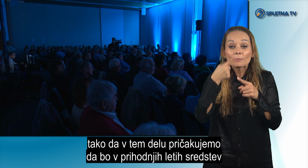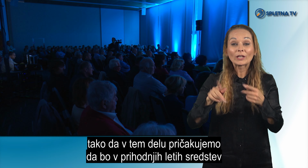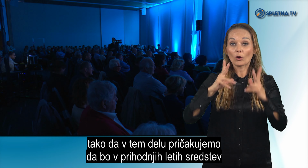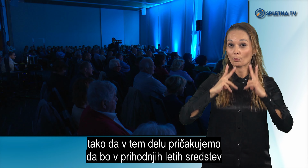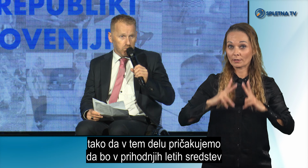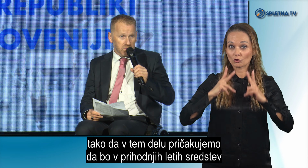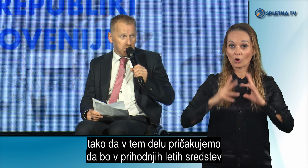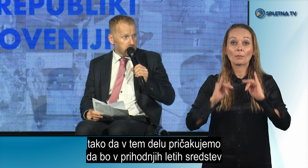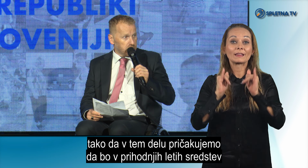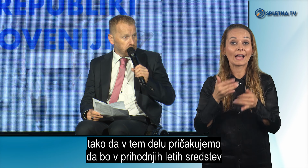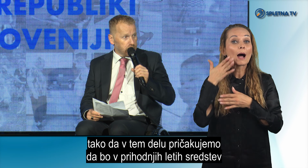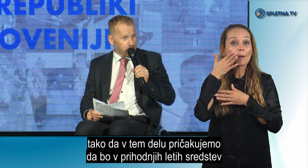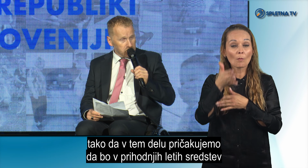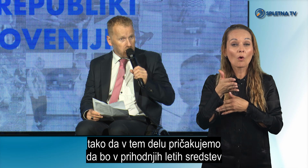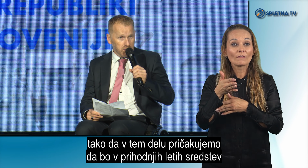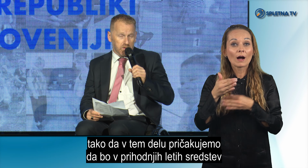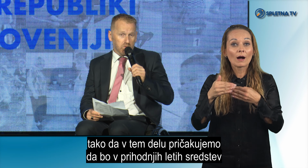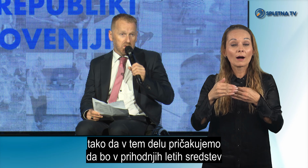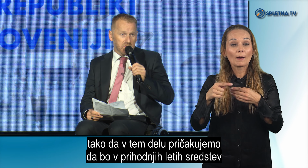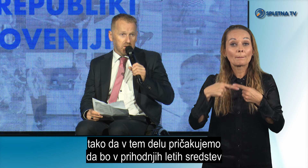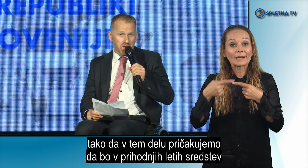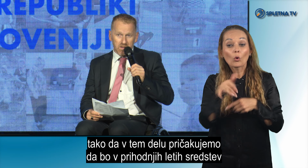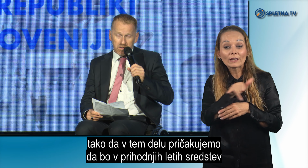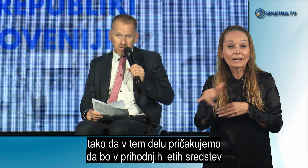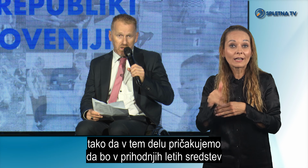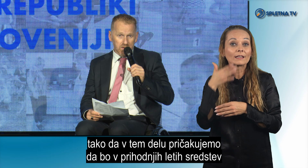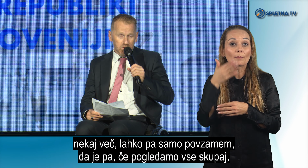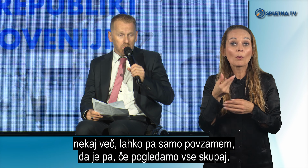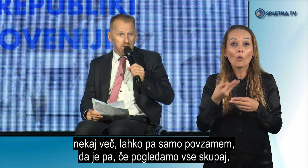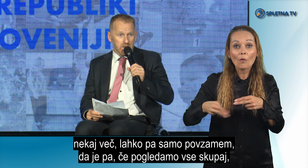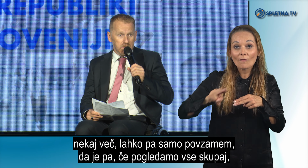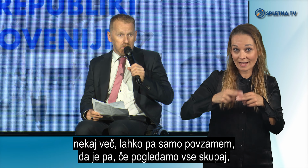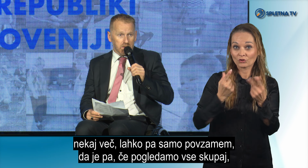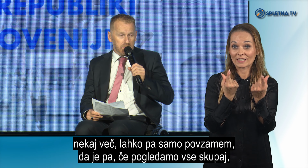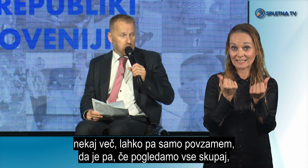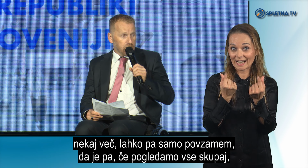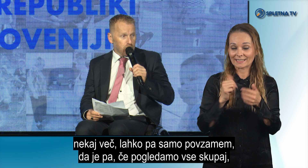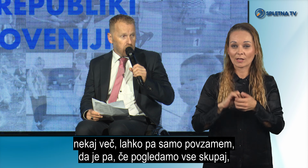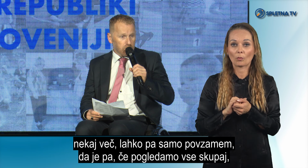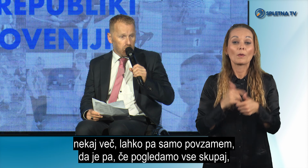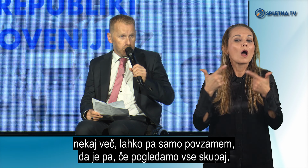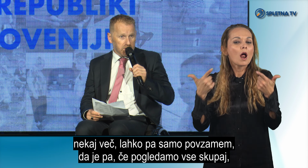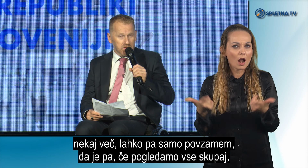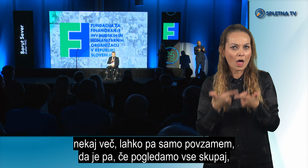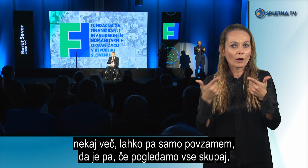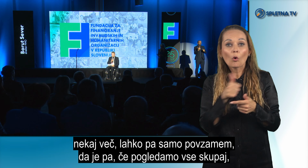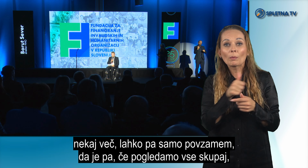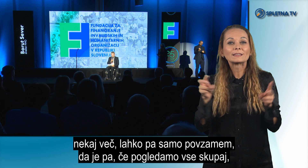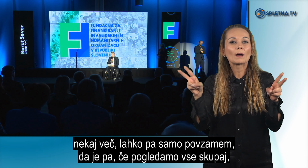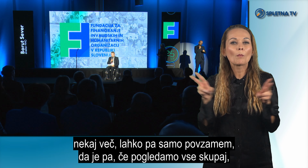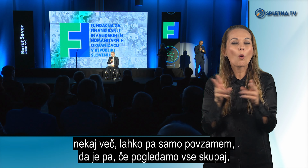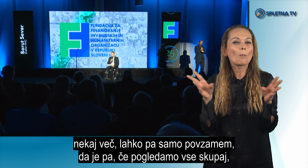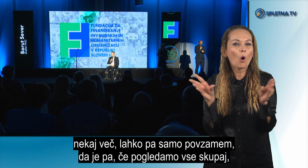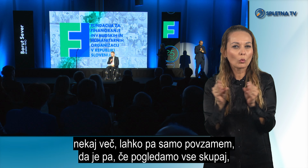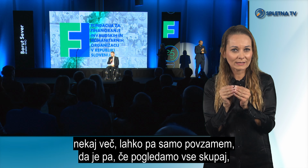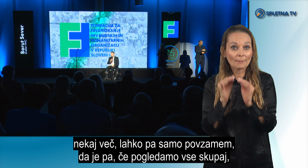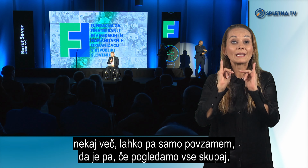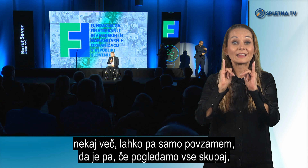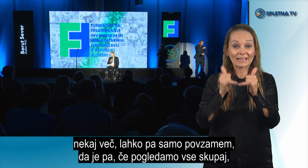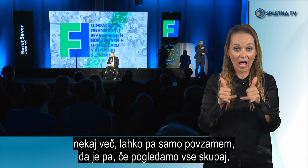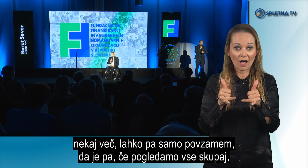da v tem delu pričakujemo, da bo v prihodnjih letih sredstev nekaj več. Lahko pa samo povzamem,